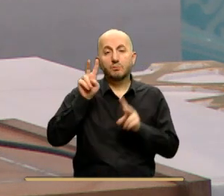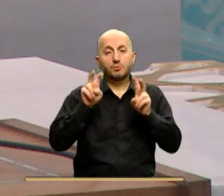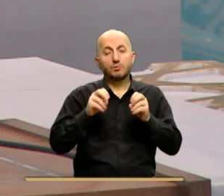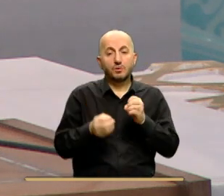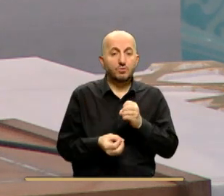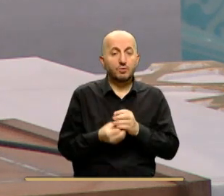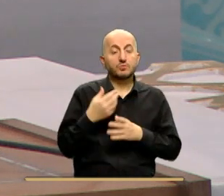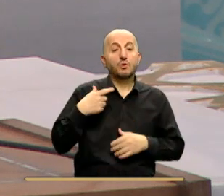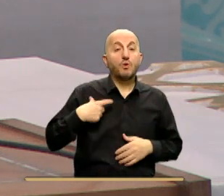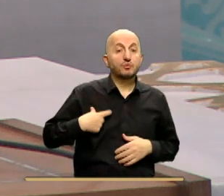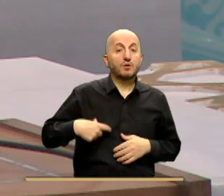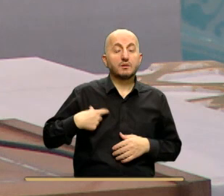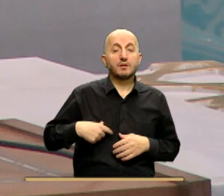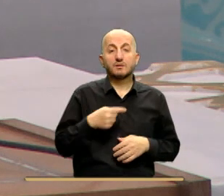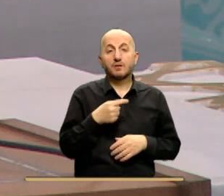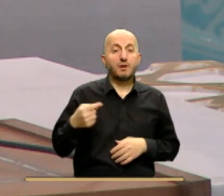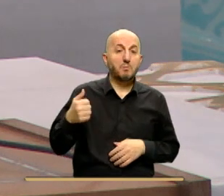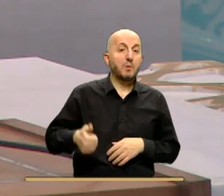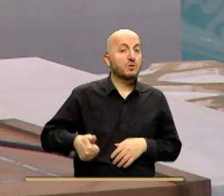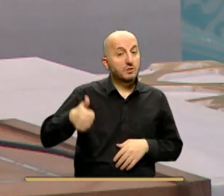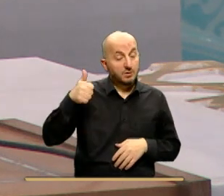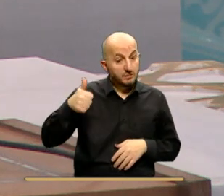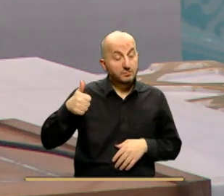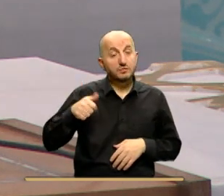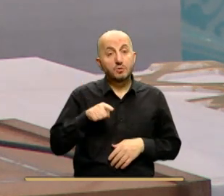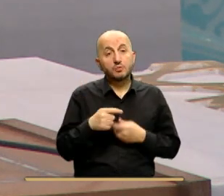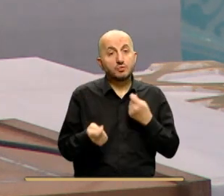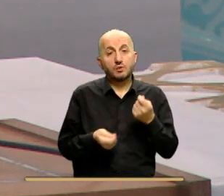kurulmuş müstakil bir daire başkanlığınca bu faaliyetler